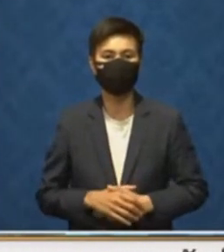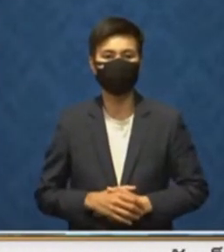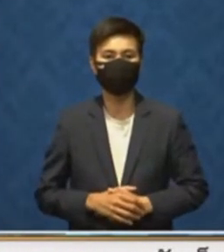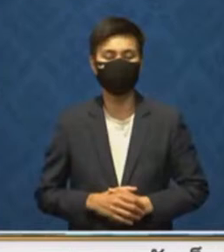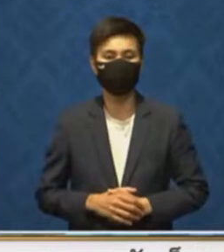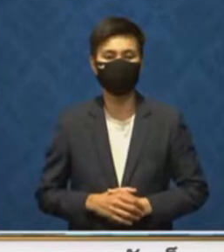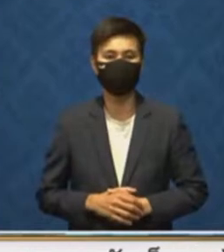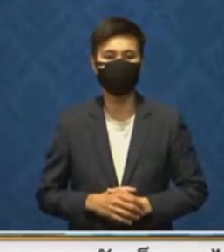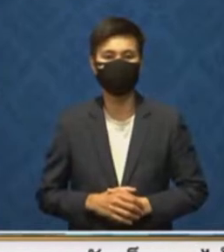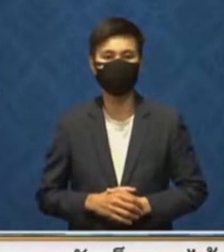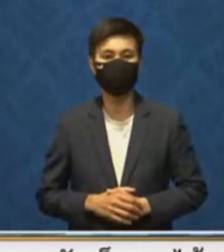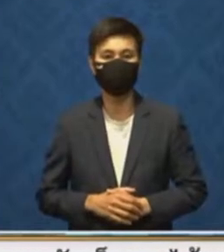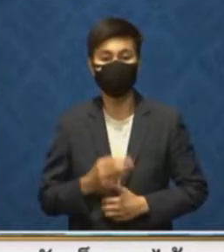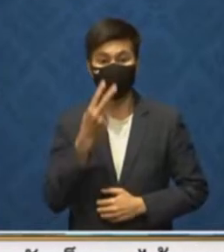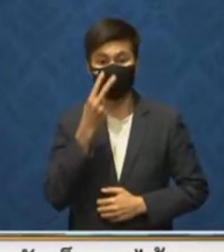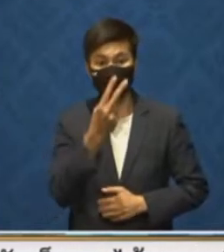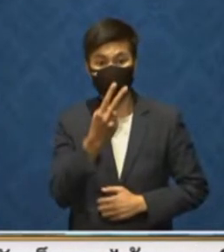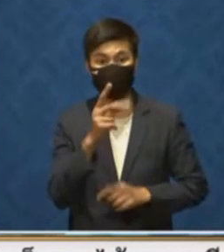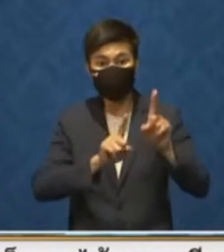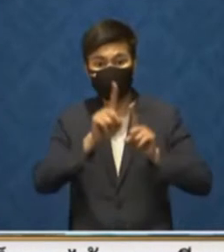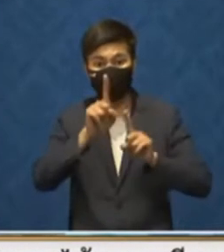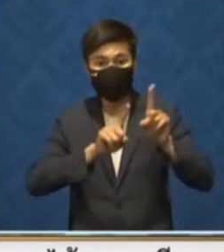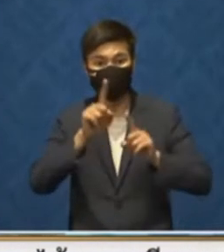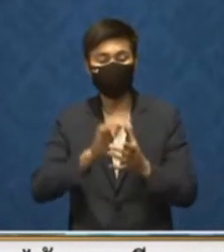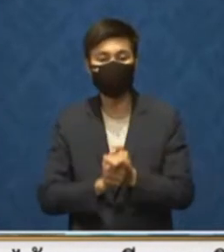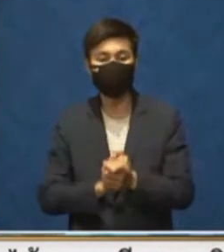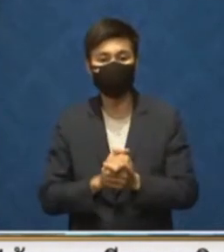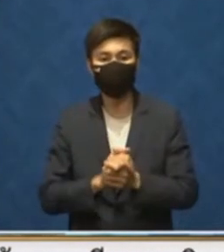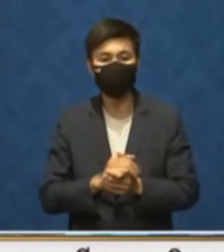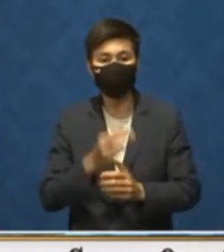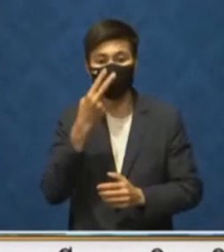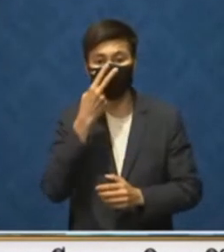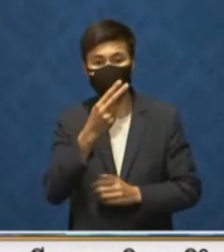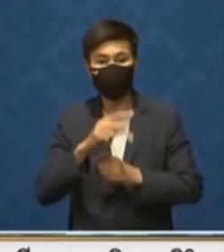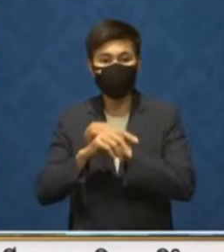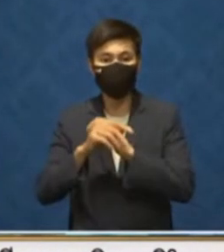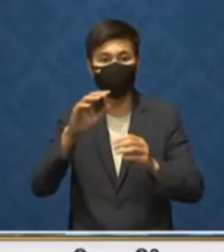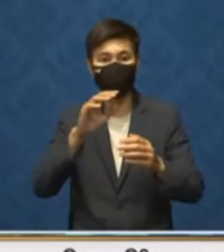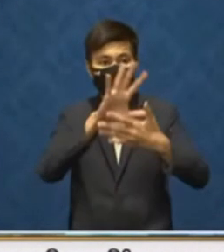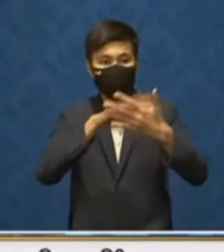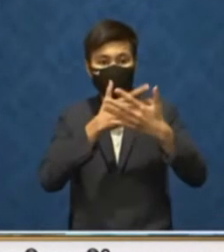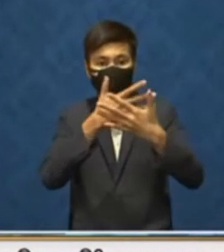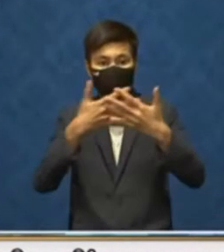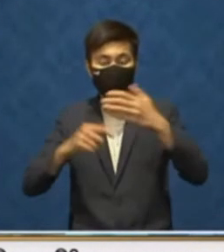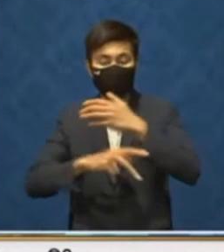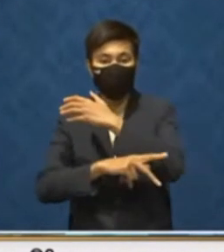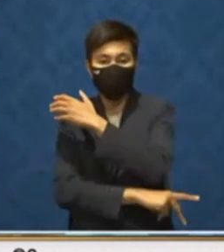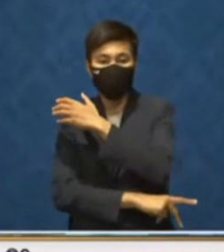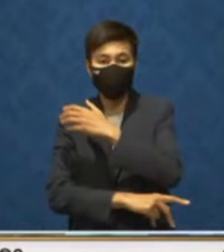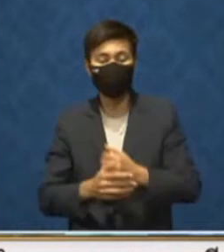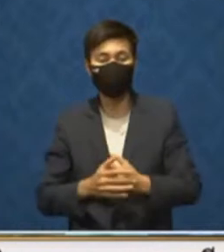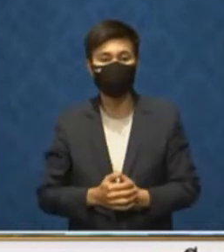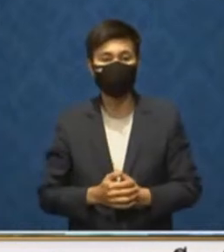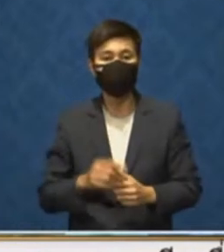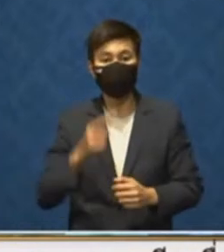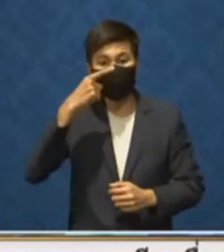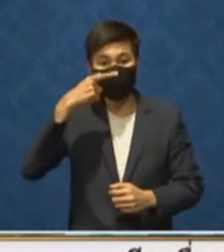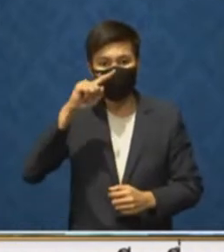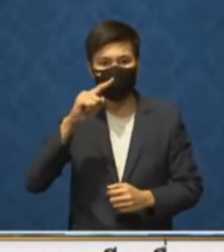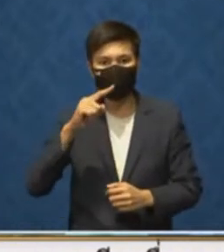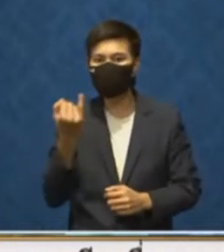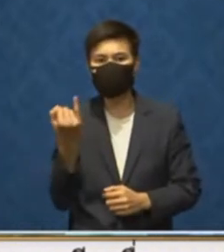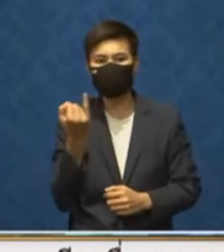ก็มาดูชี้วัดภาพลักษณ์คอร์รัปชันสถานะสงฆ์ไทยแย่ลงนะครับ